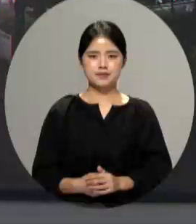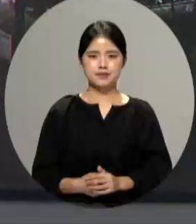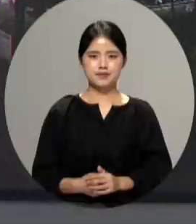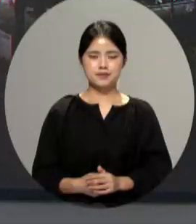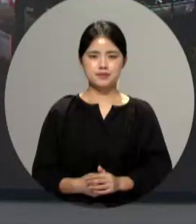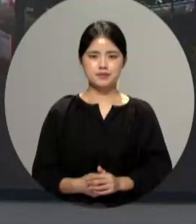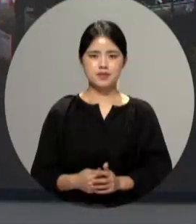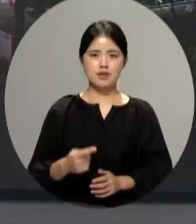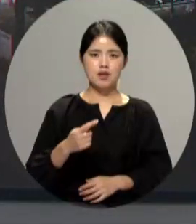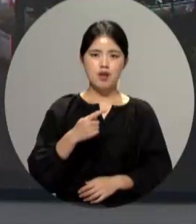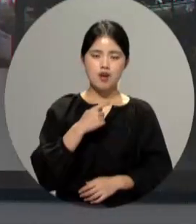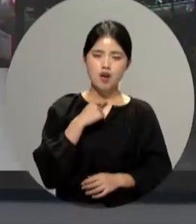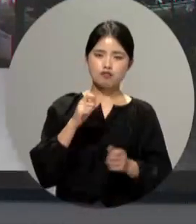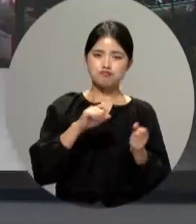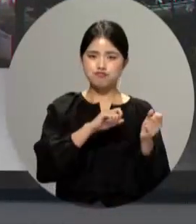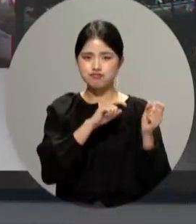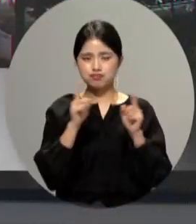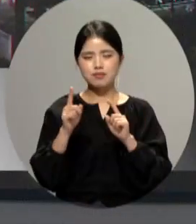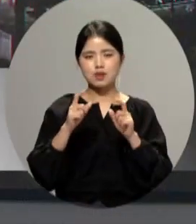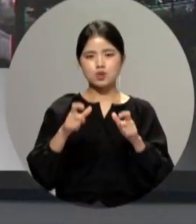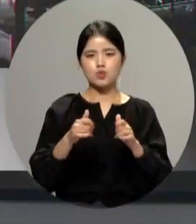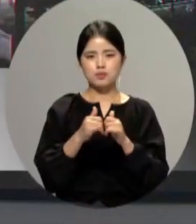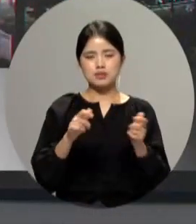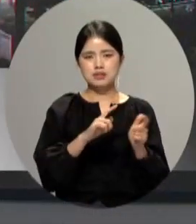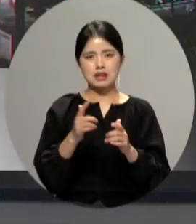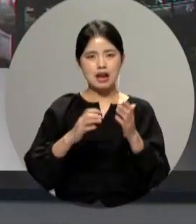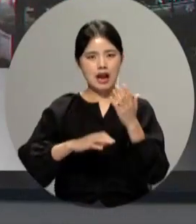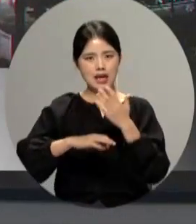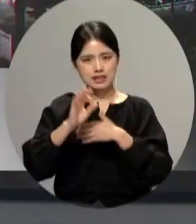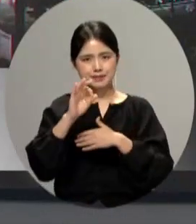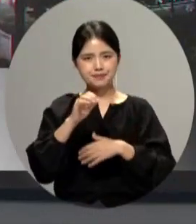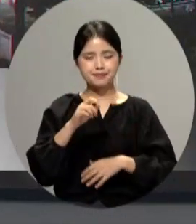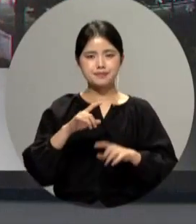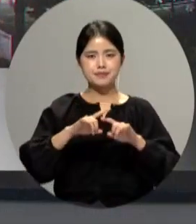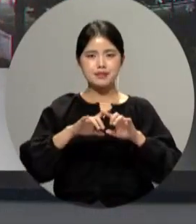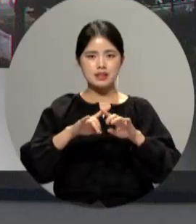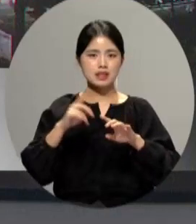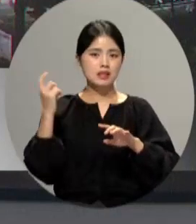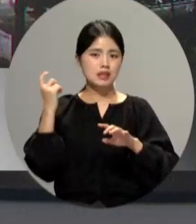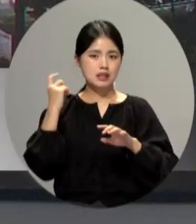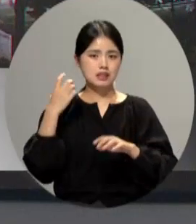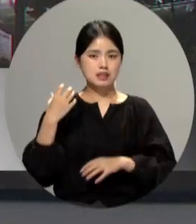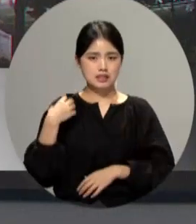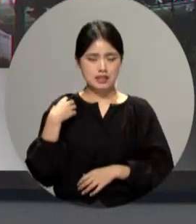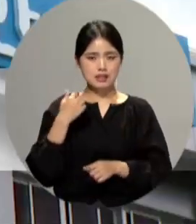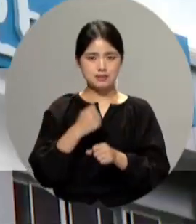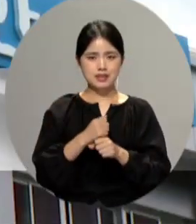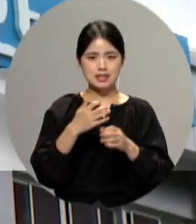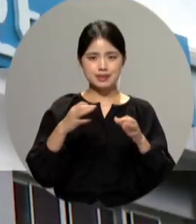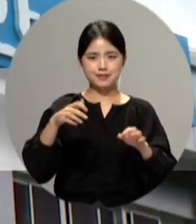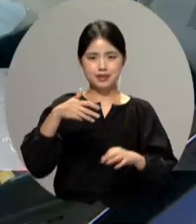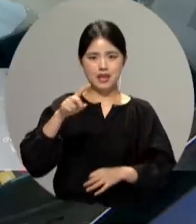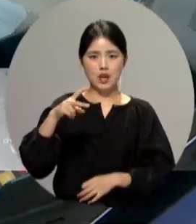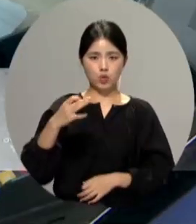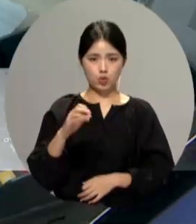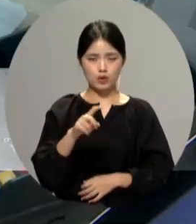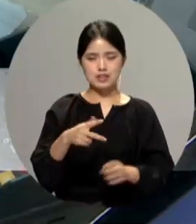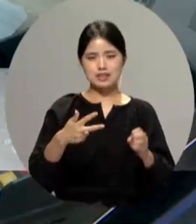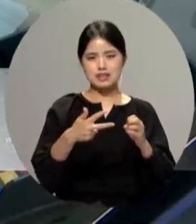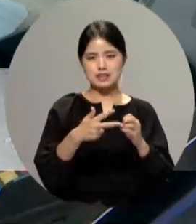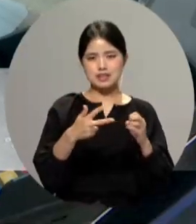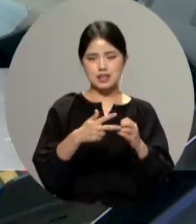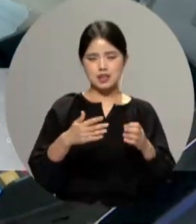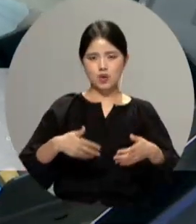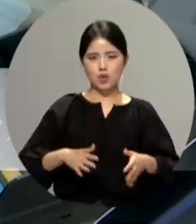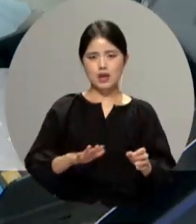기찬 목소리로 도민들의 아침을 깨우는 전주 MBC FM 모닝쇼 진행자 김차동 씨가 진난 군의 고향사랑기부금